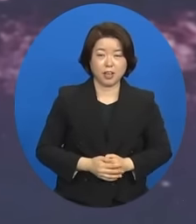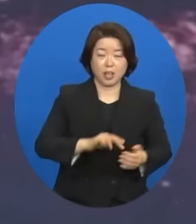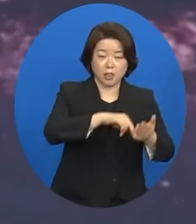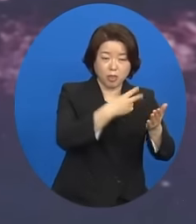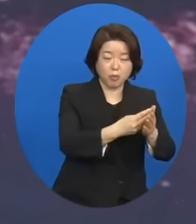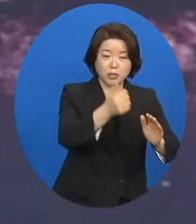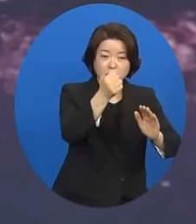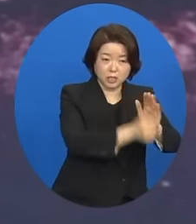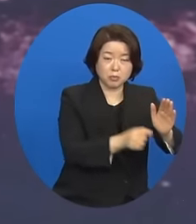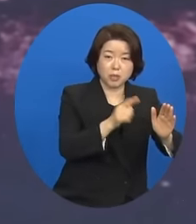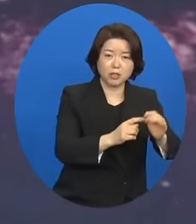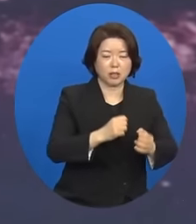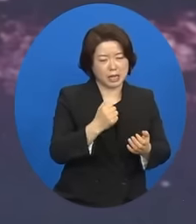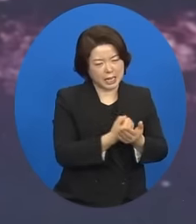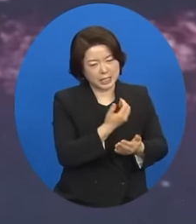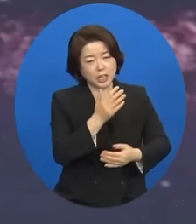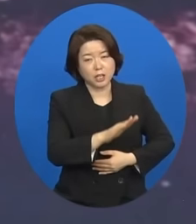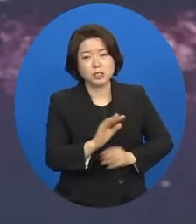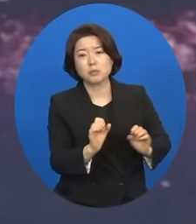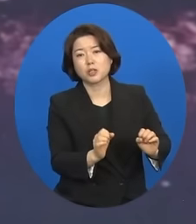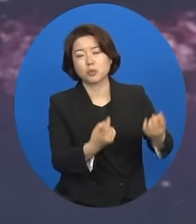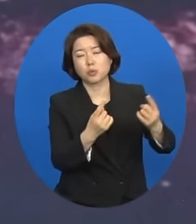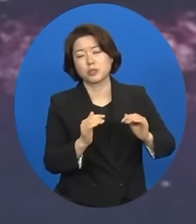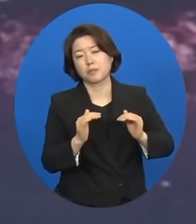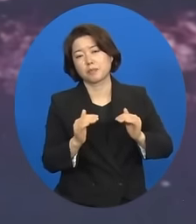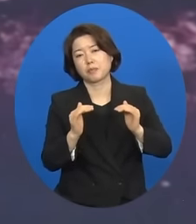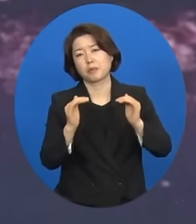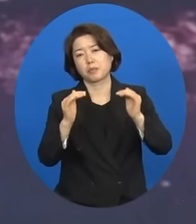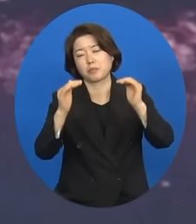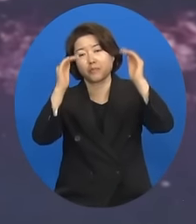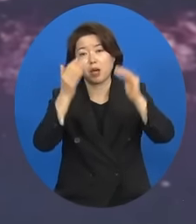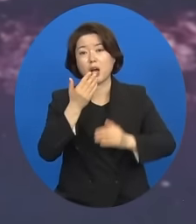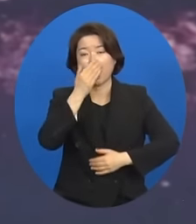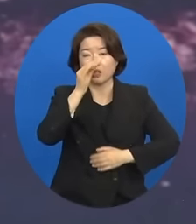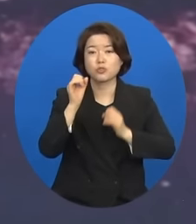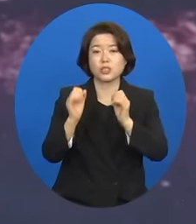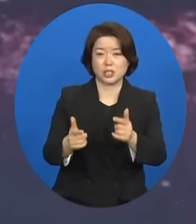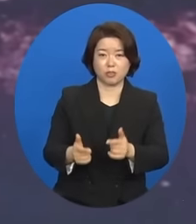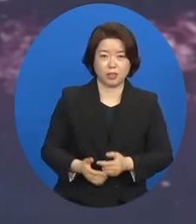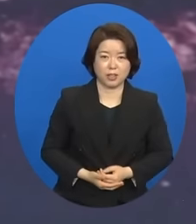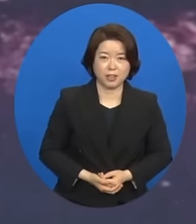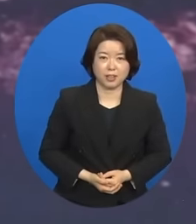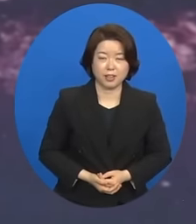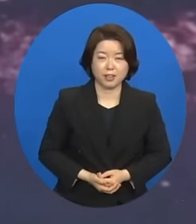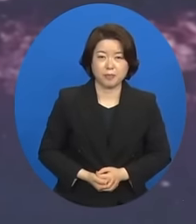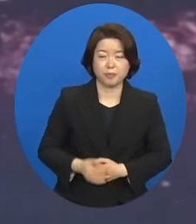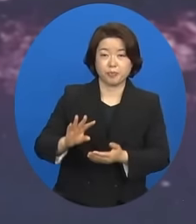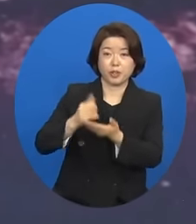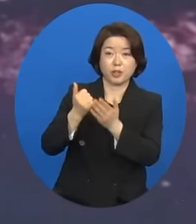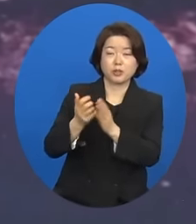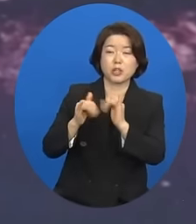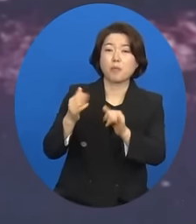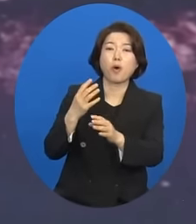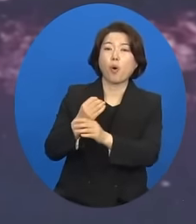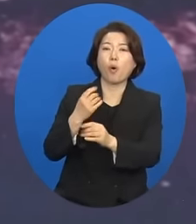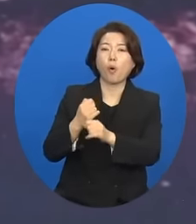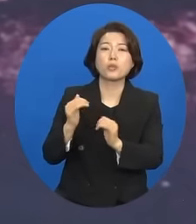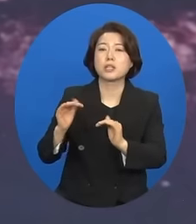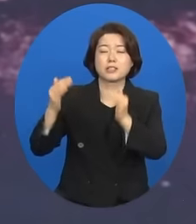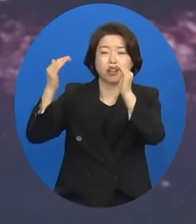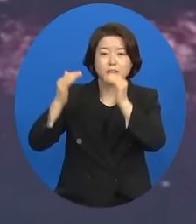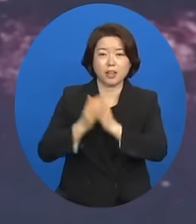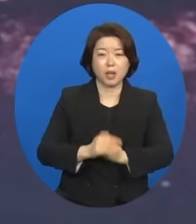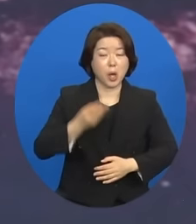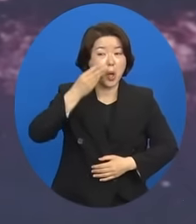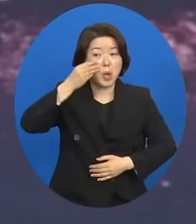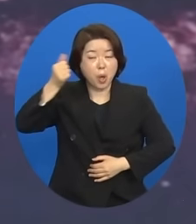안타까운 일이지만 동시에 성장할 수 있는 기회예요 그리스인은 언제 성장하는가 형통할